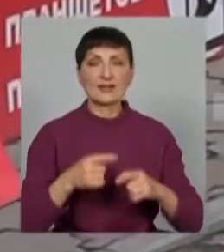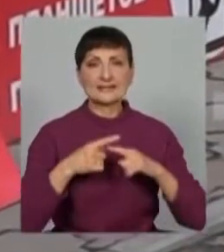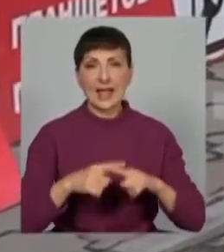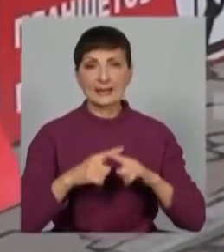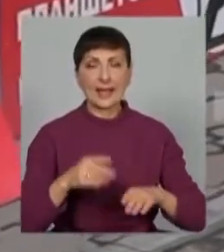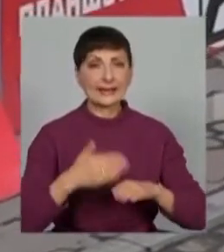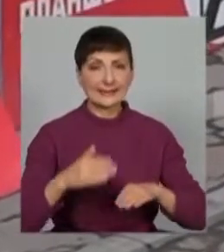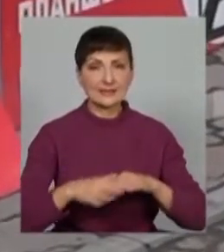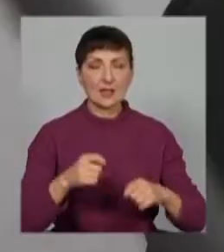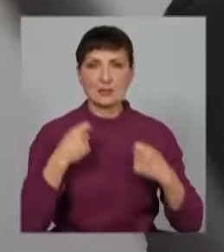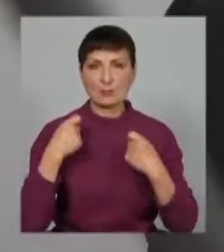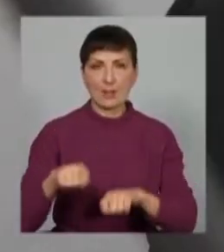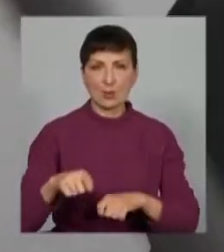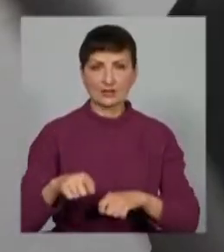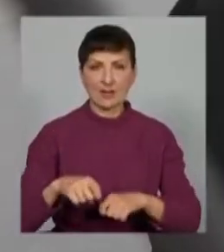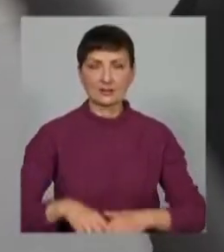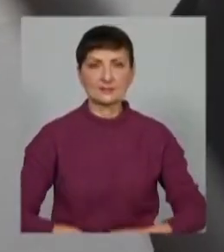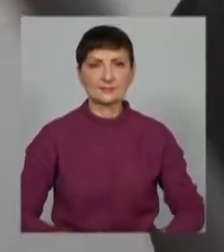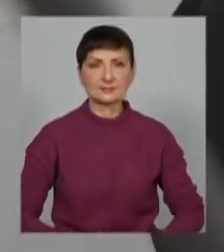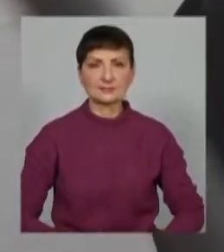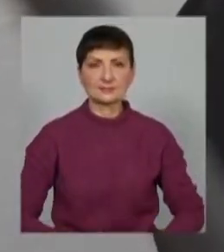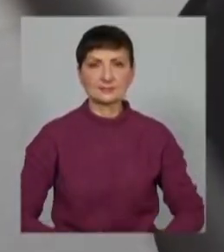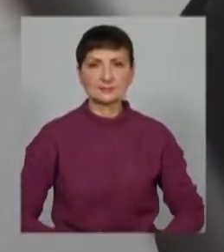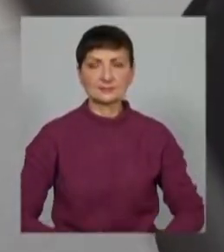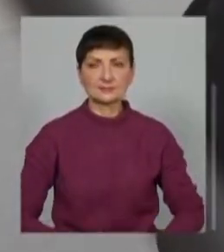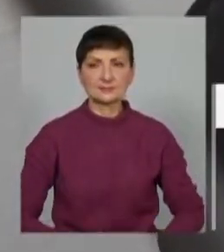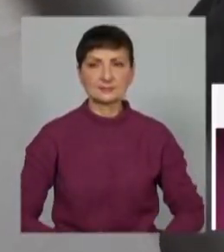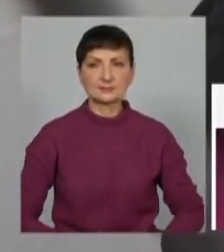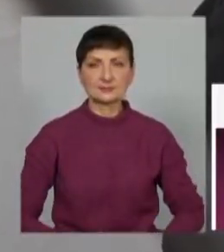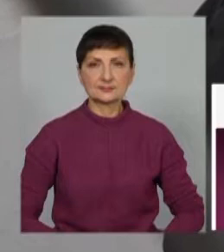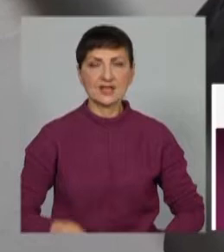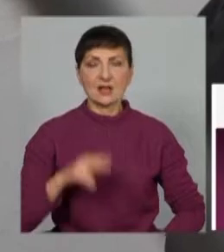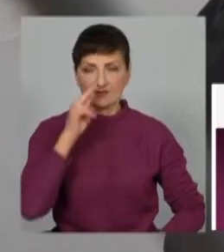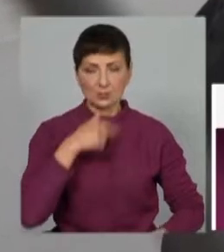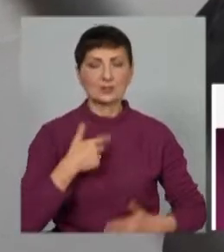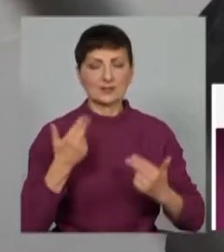и перепродавал и и минусы